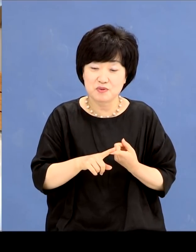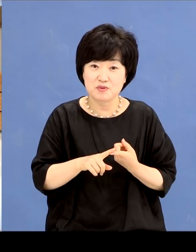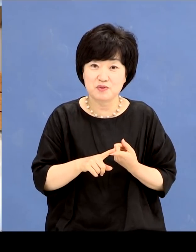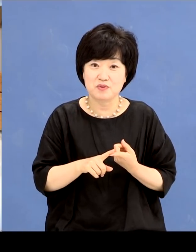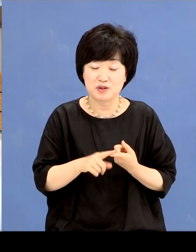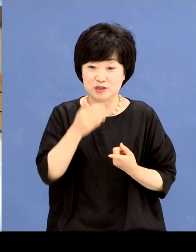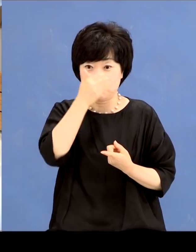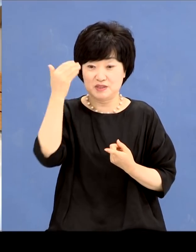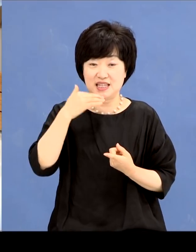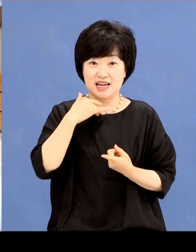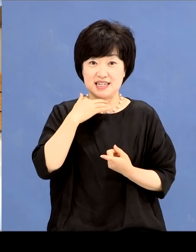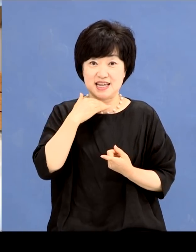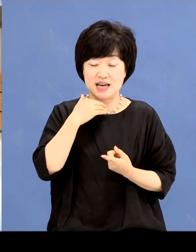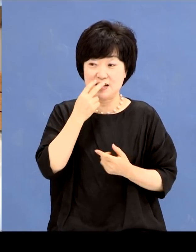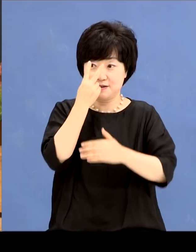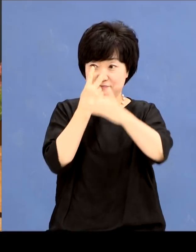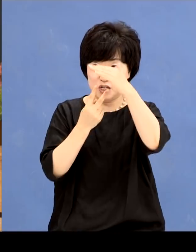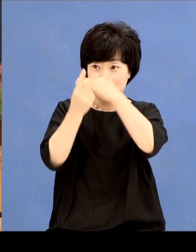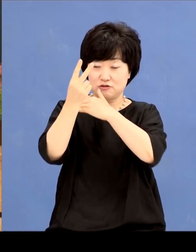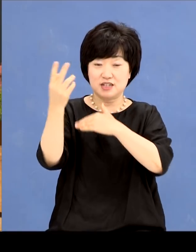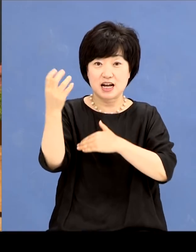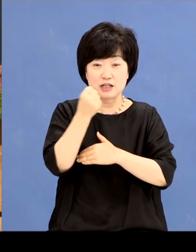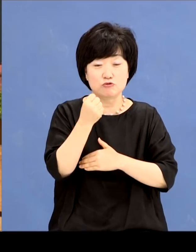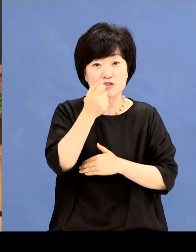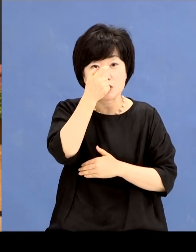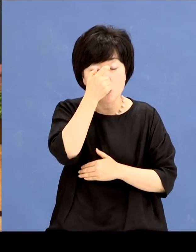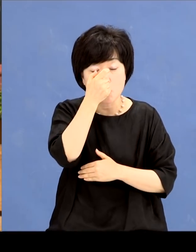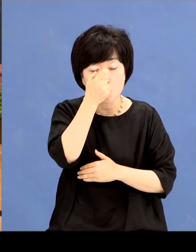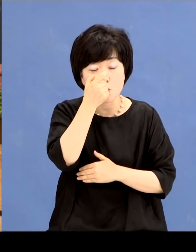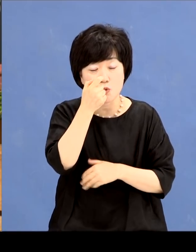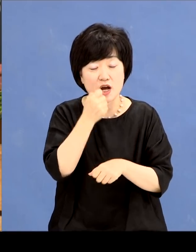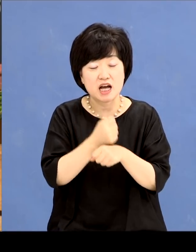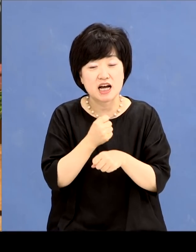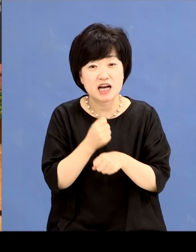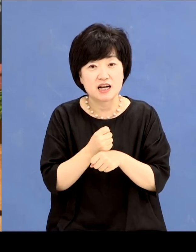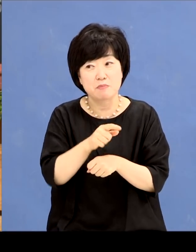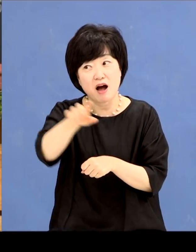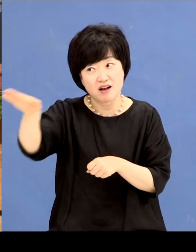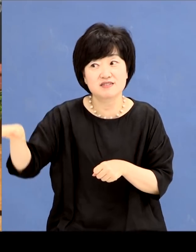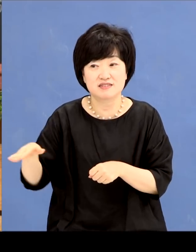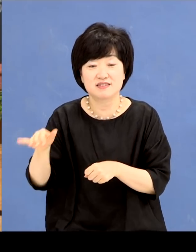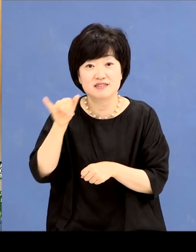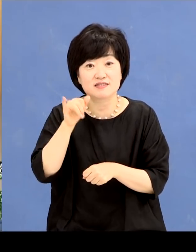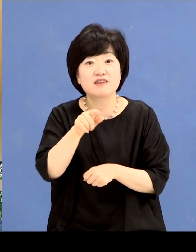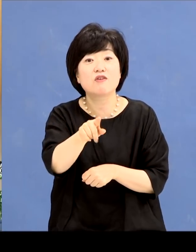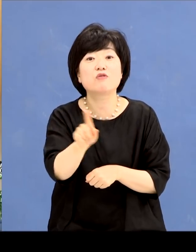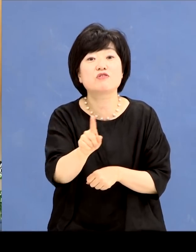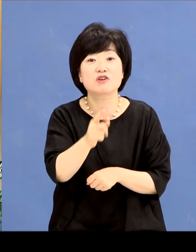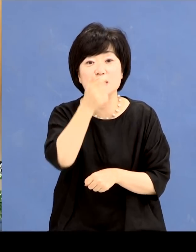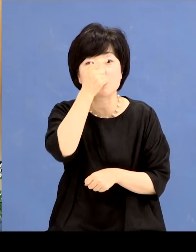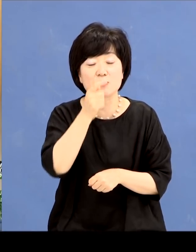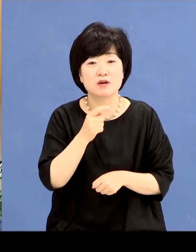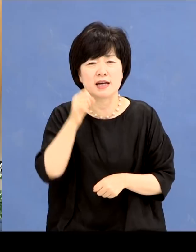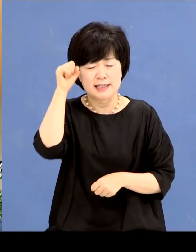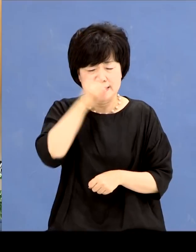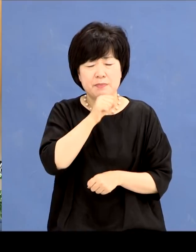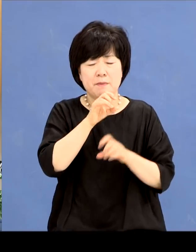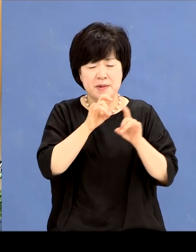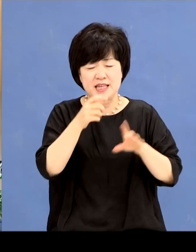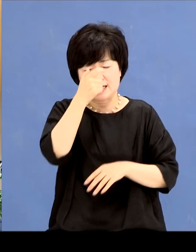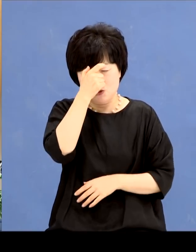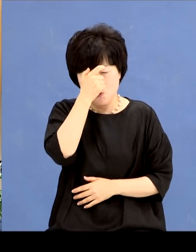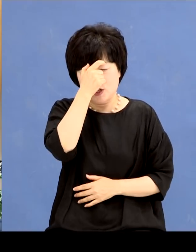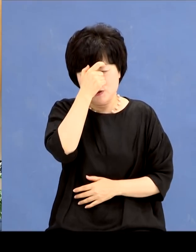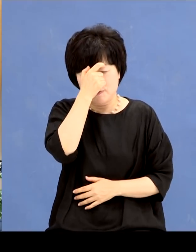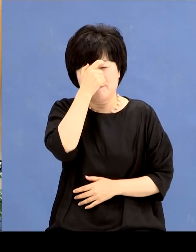때문에 네. 젊은 나이에는 비전을 놓고 많이 기도를 하거든요. 네. 어떤 기도를 하셨어요 그 당시에? 사실 제가 새벽마다 네. 기도를